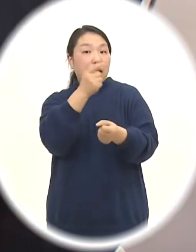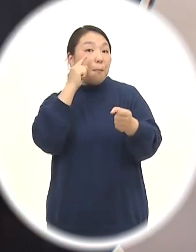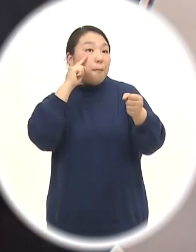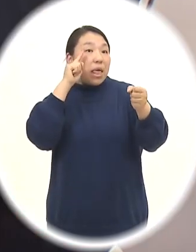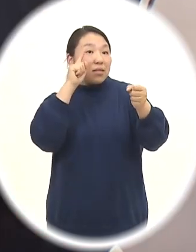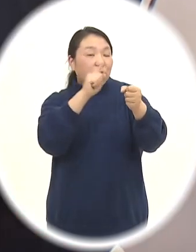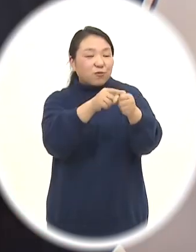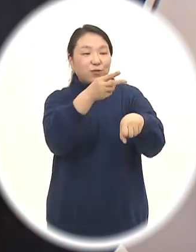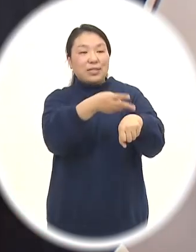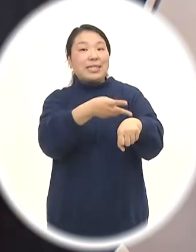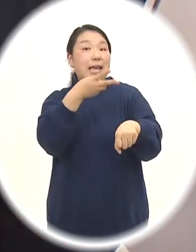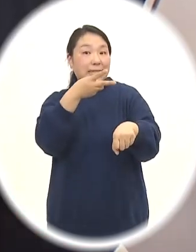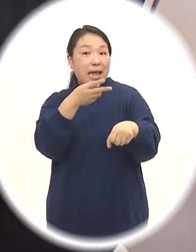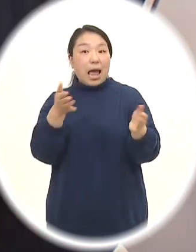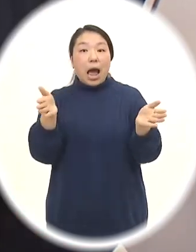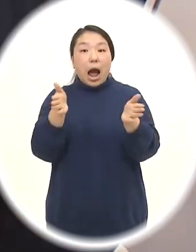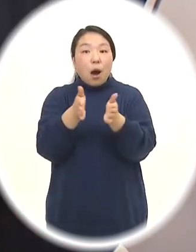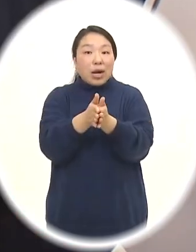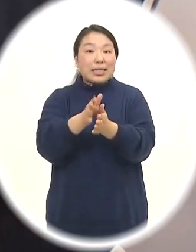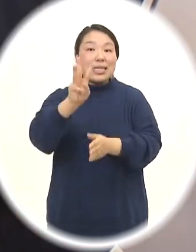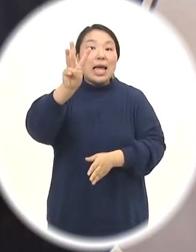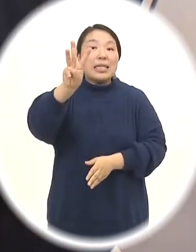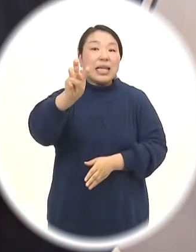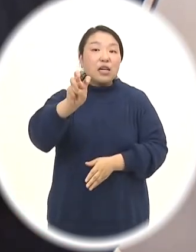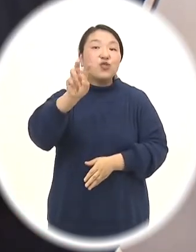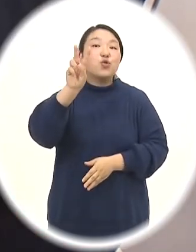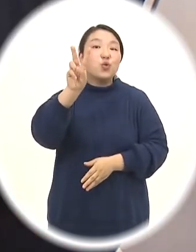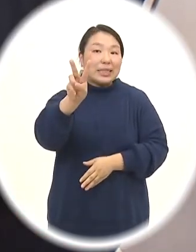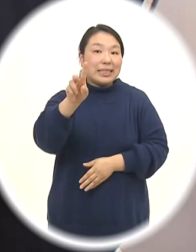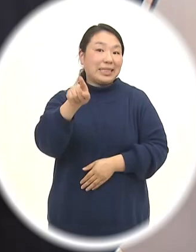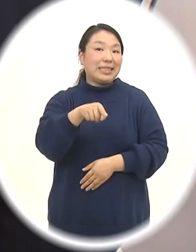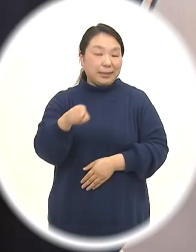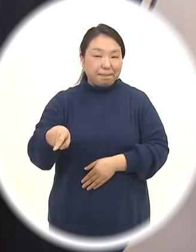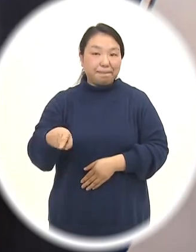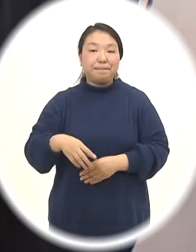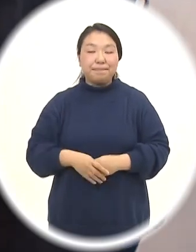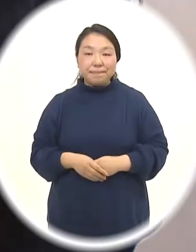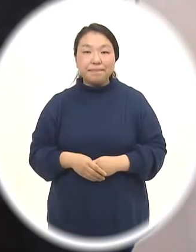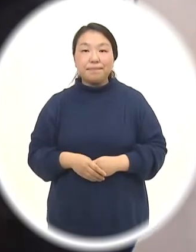医師を志す2年生合わせて32人です